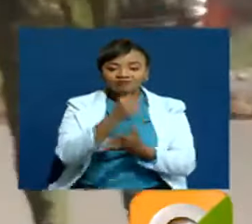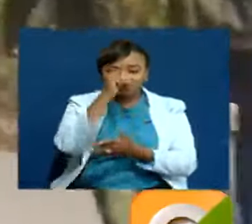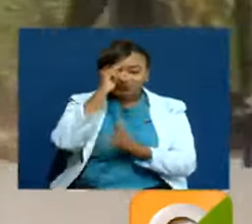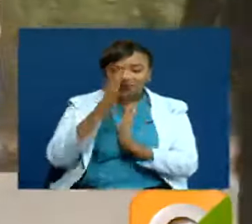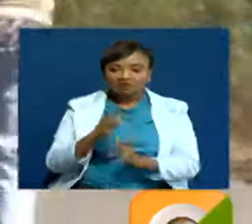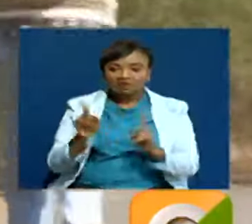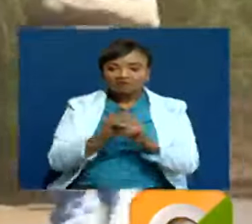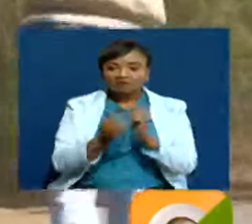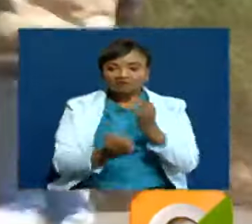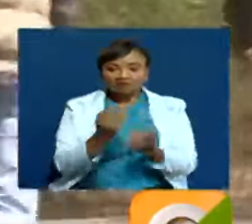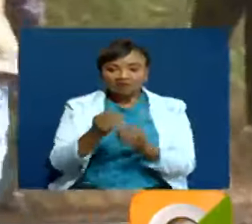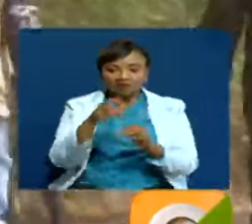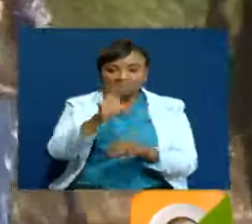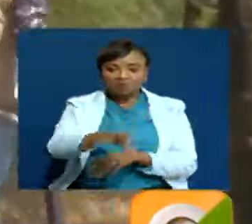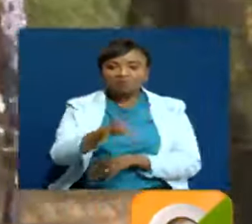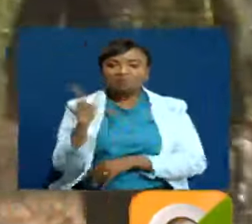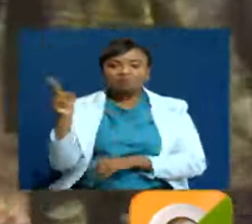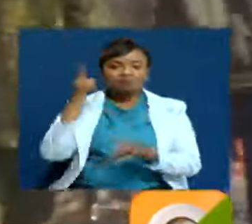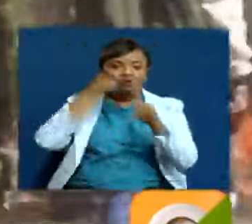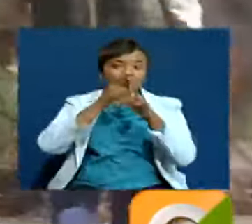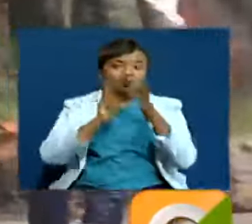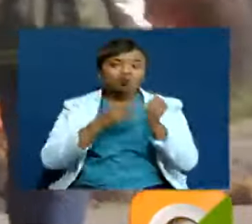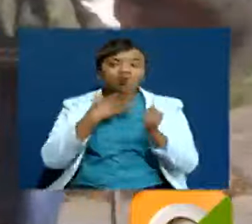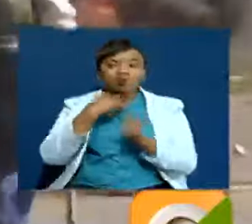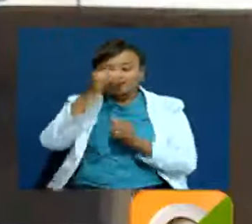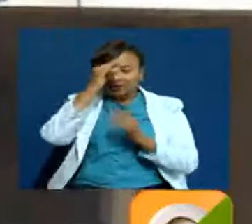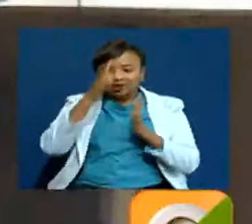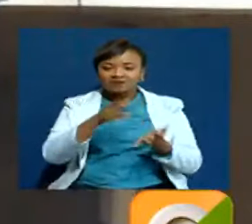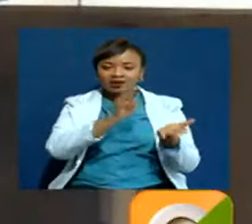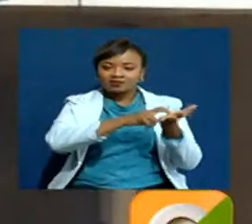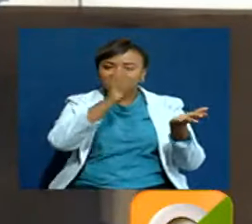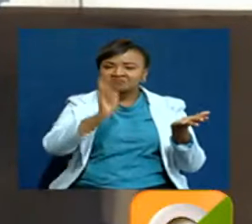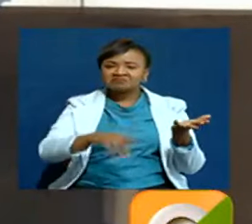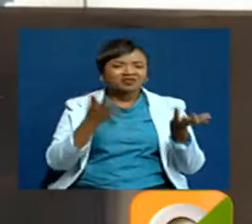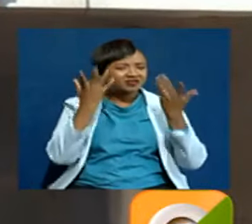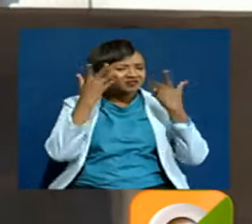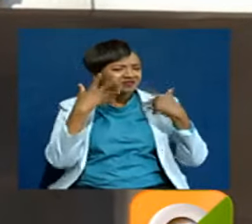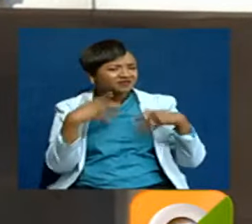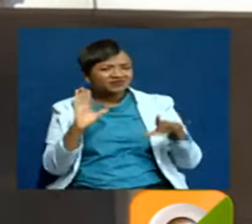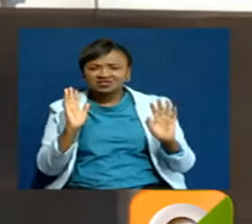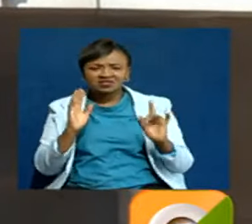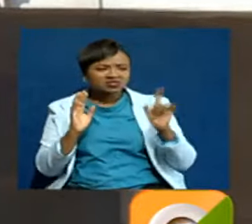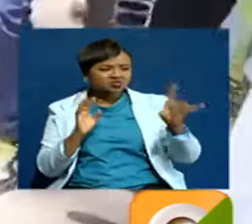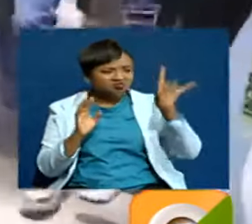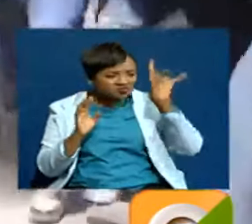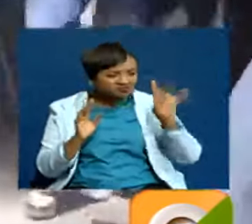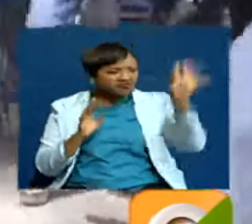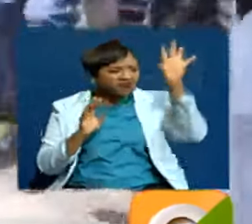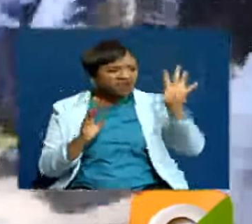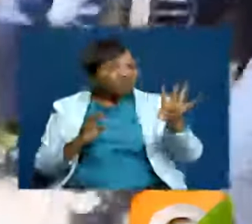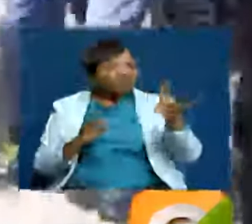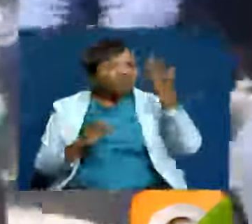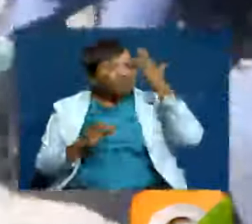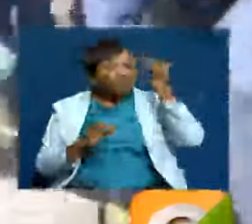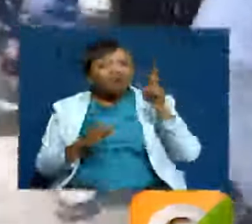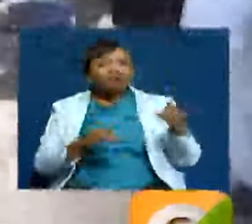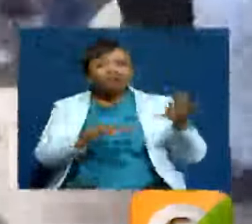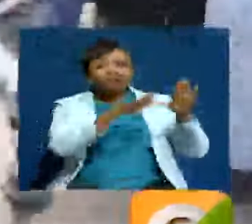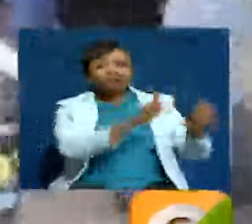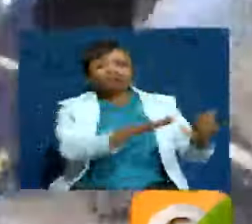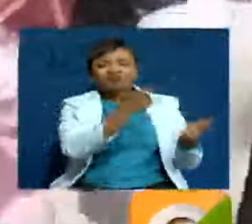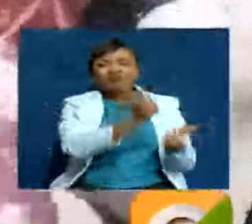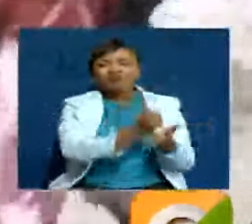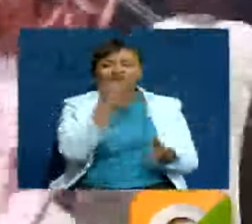hiyo walimtaka Mwangaza kuondoka, wakisema aling'atuliwa sheria zote zikifuatwa na hana msingi wowote kuwa